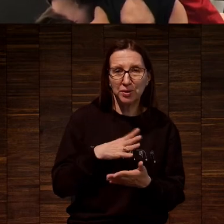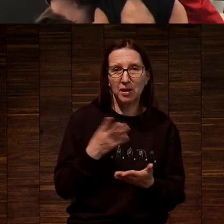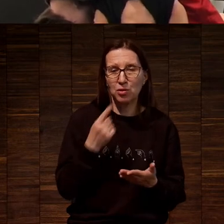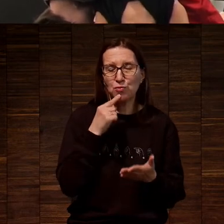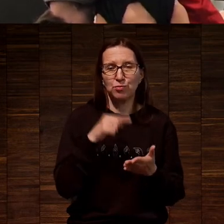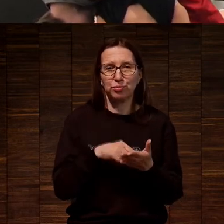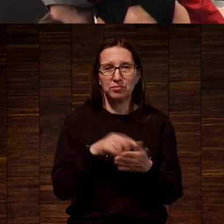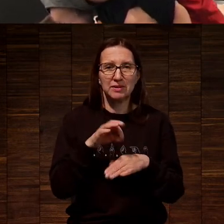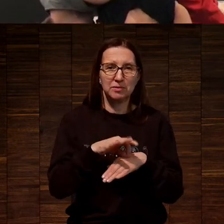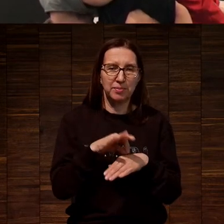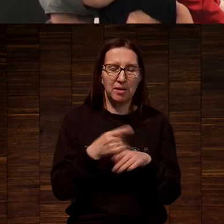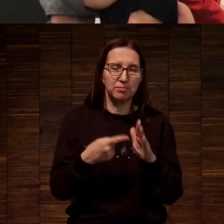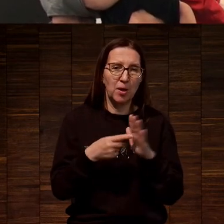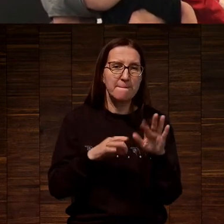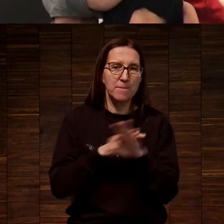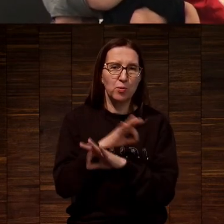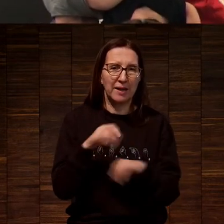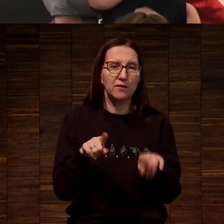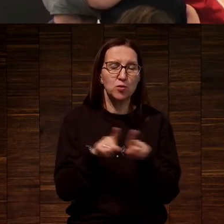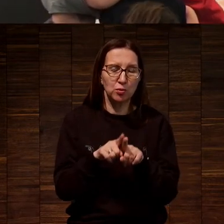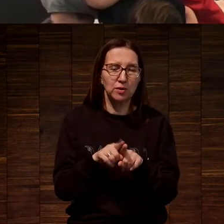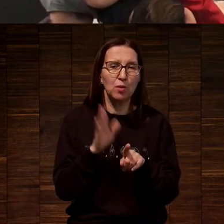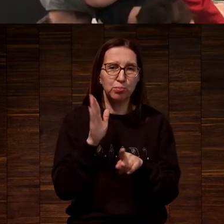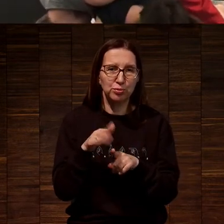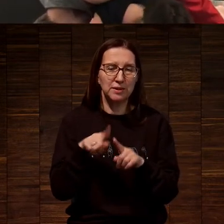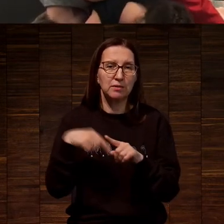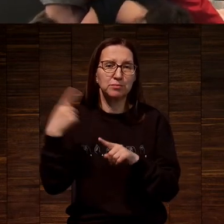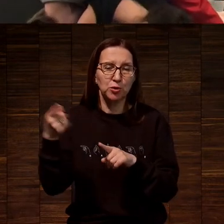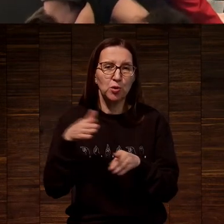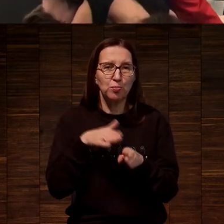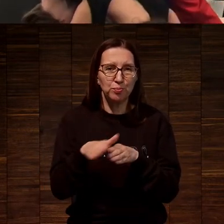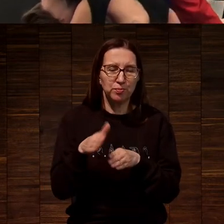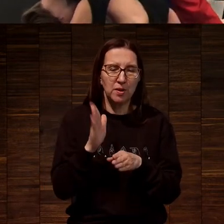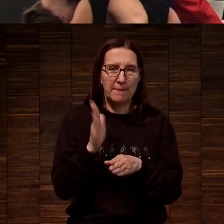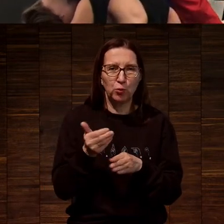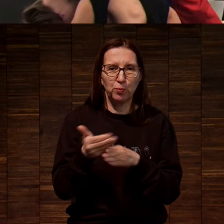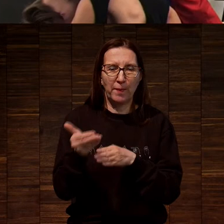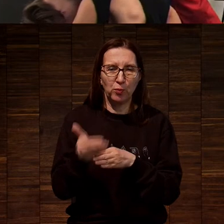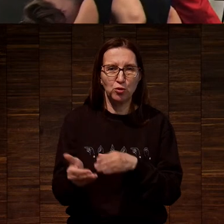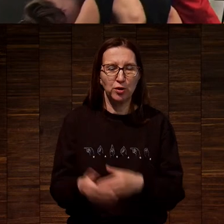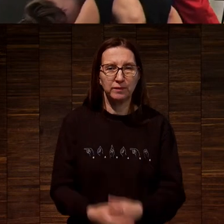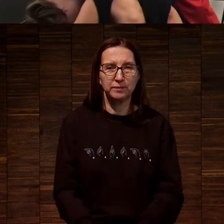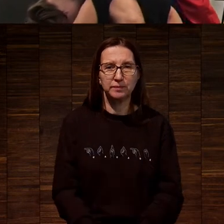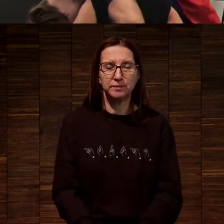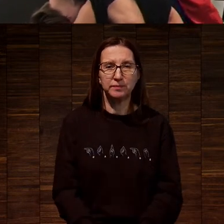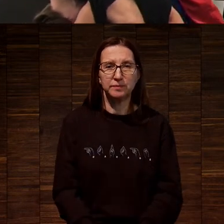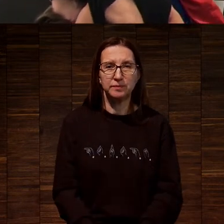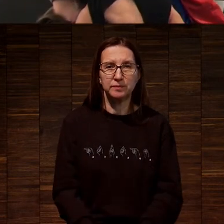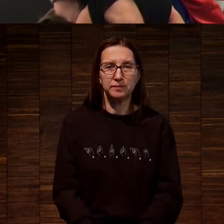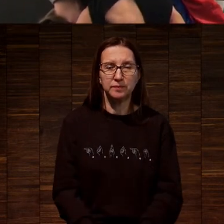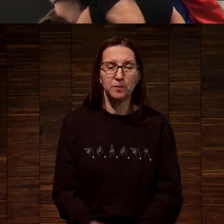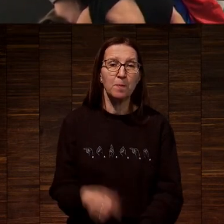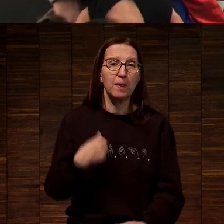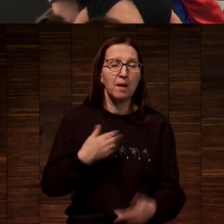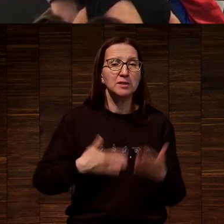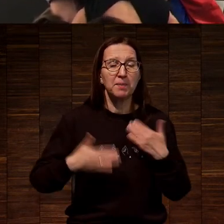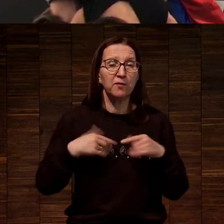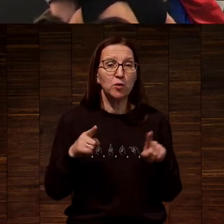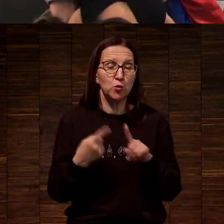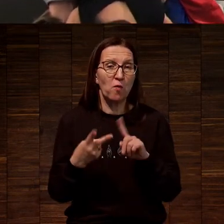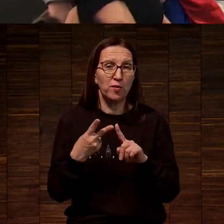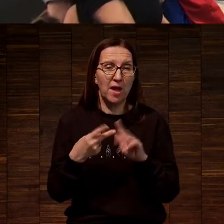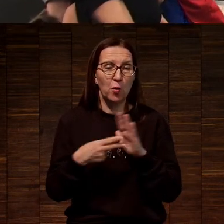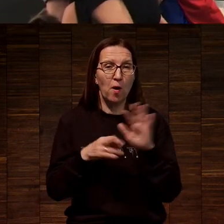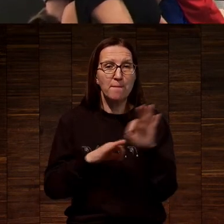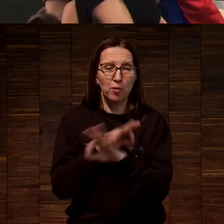но этот проект все-таки будет реализован чуть позже. И нас порадовало, что второй